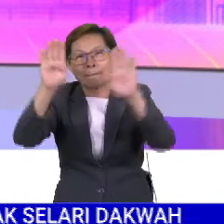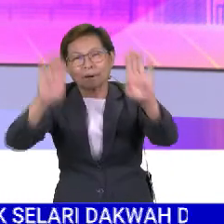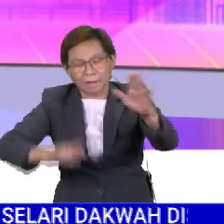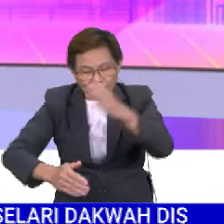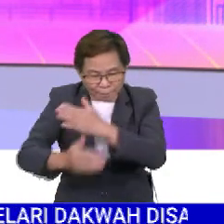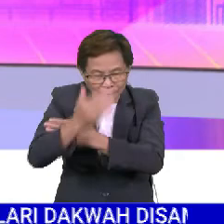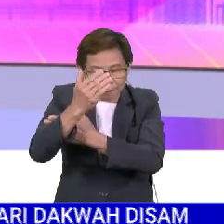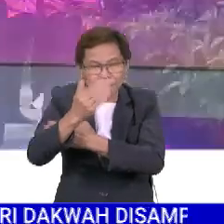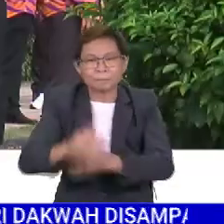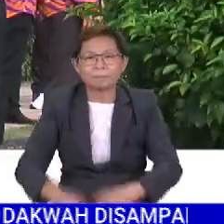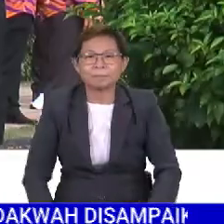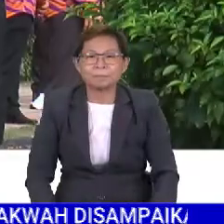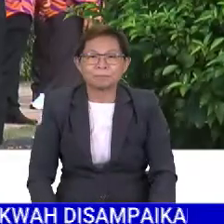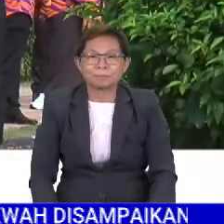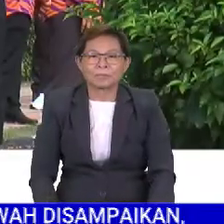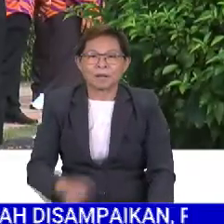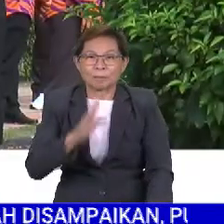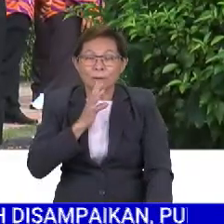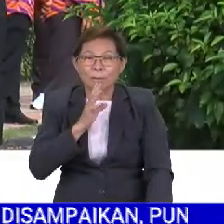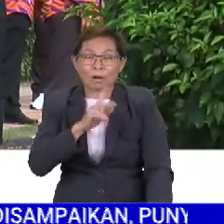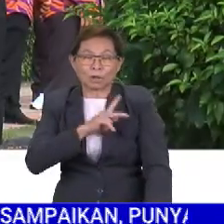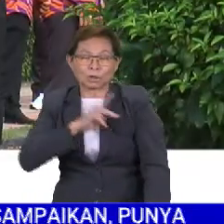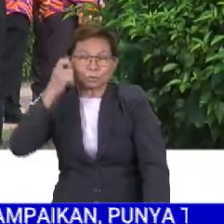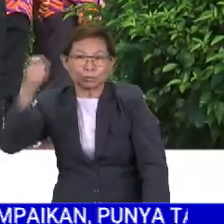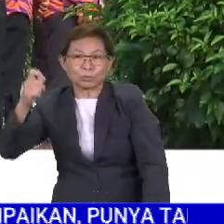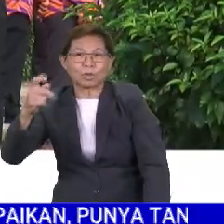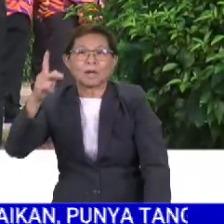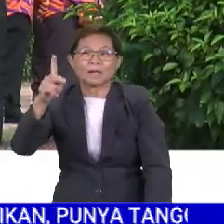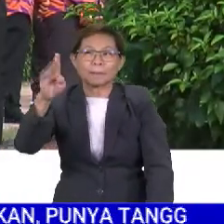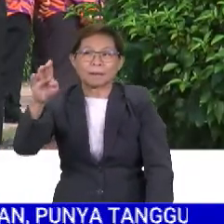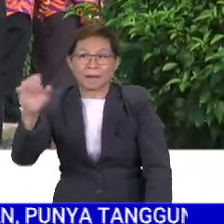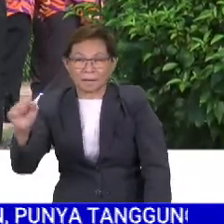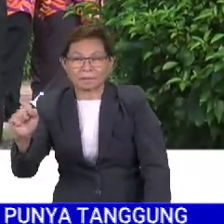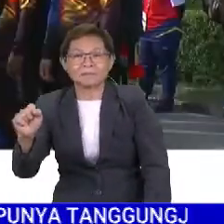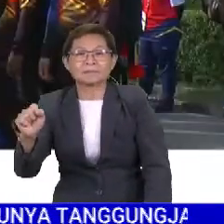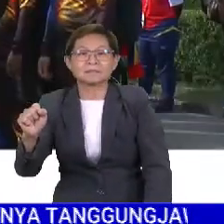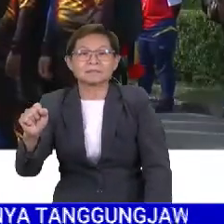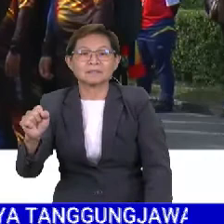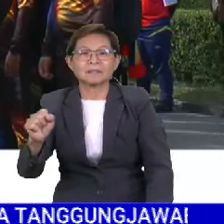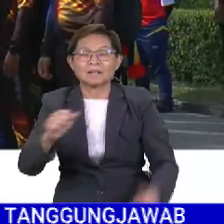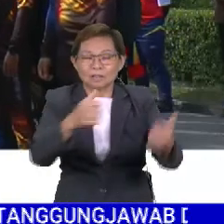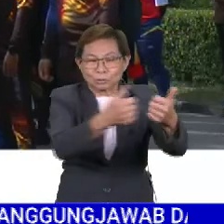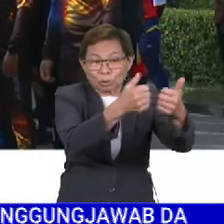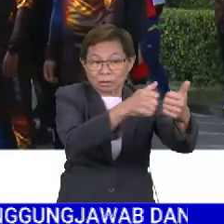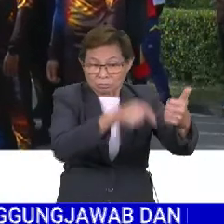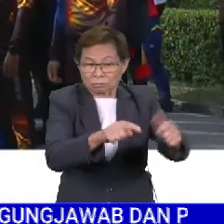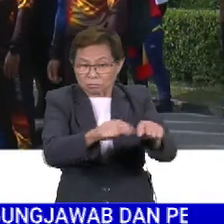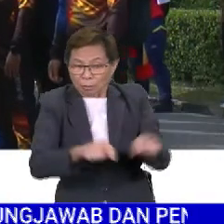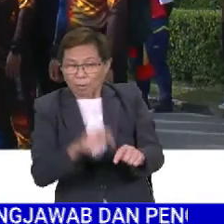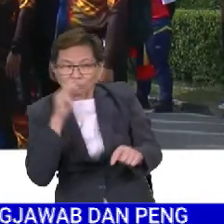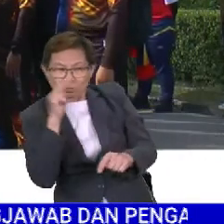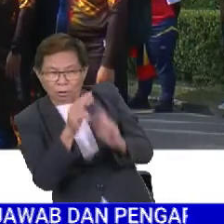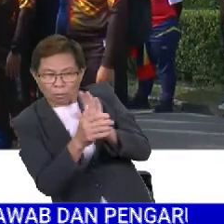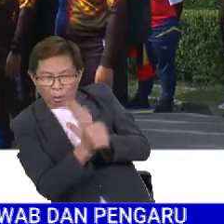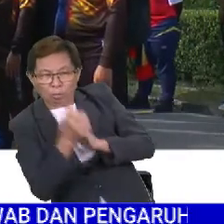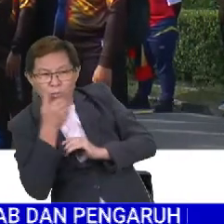tadi. Menurutnya, yang juga Ketua Setiausaha Kementerian Belia dan Sukan, Temasya ini menjadi pentas melihat bakat-bakat